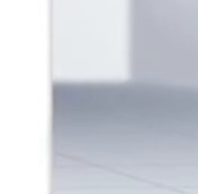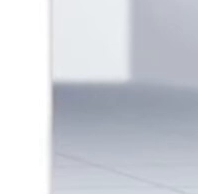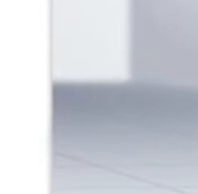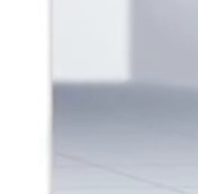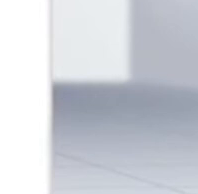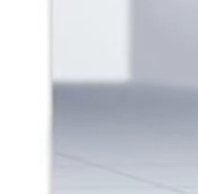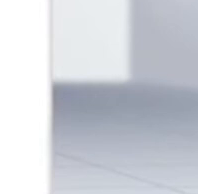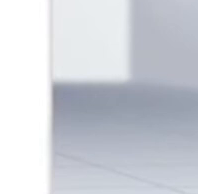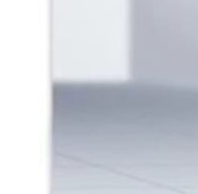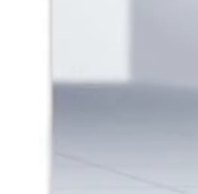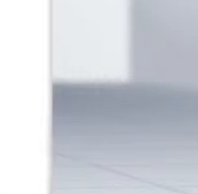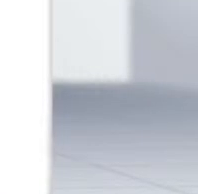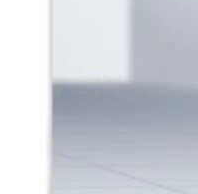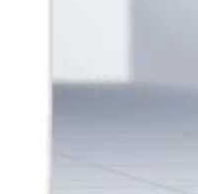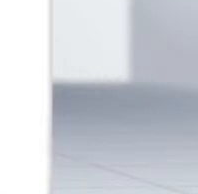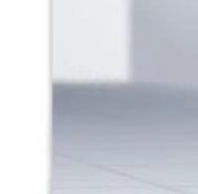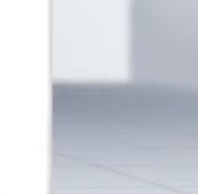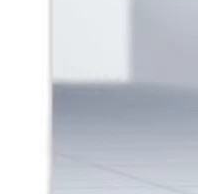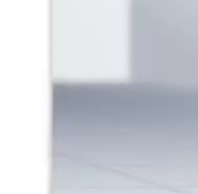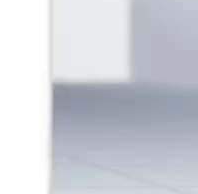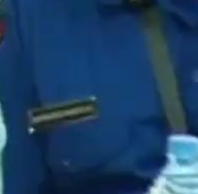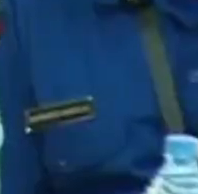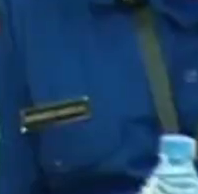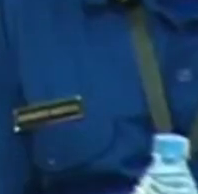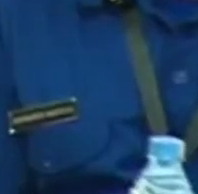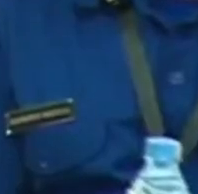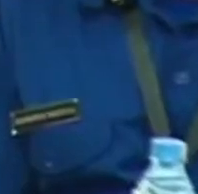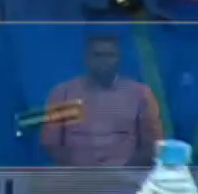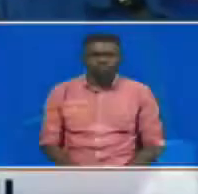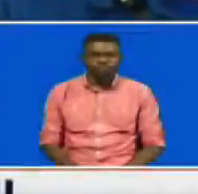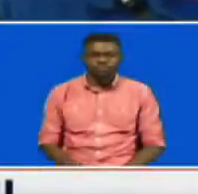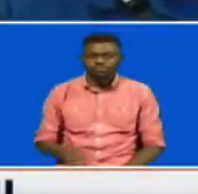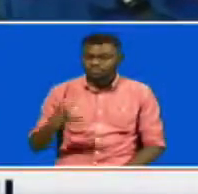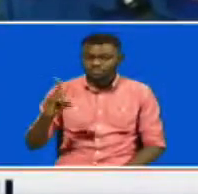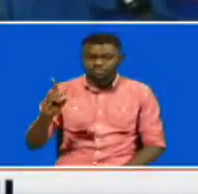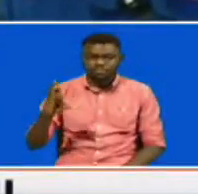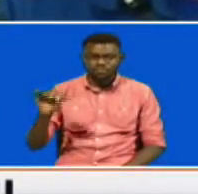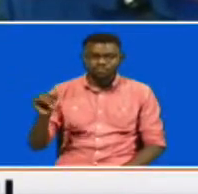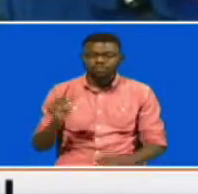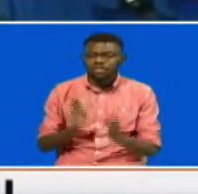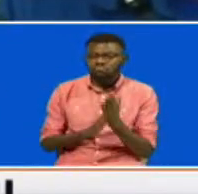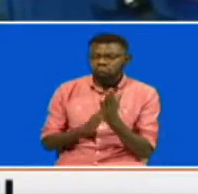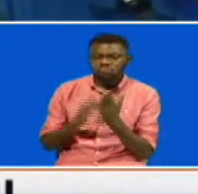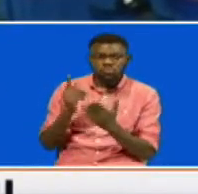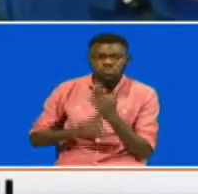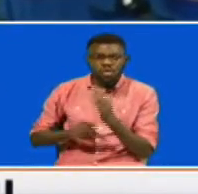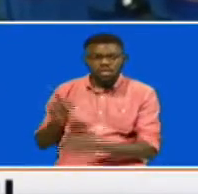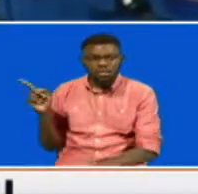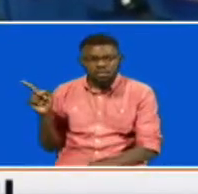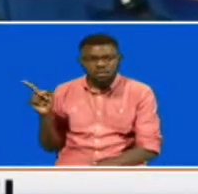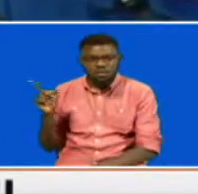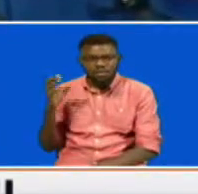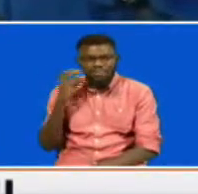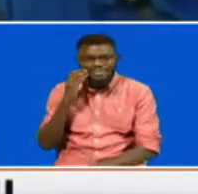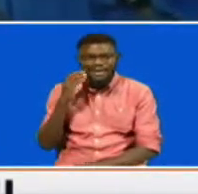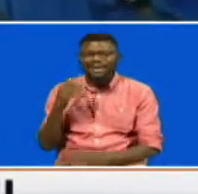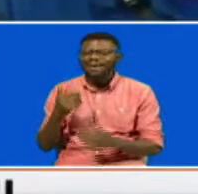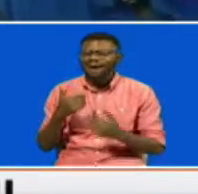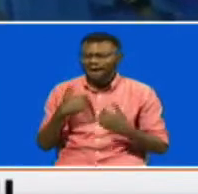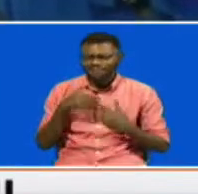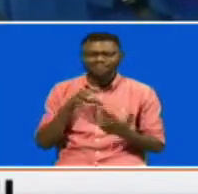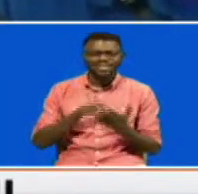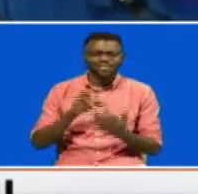usawa wakati wa mashtaka. Mwisho wa nukuu. DCI wamependekeza waziri huyo wa zamani ashtakiwe kwa makosa